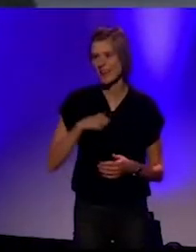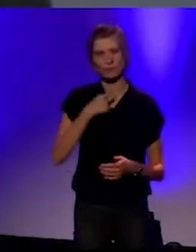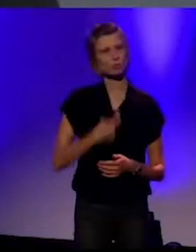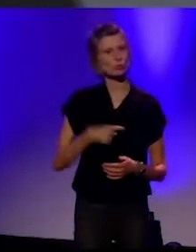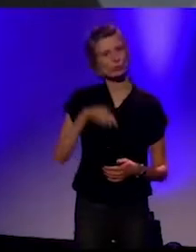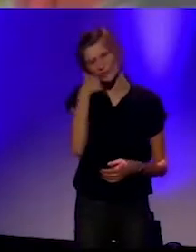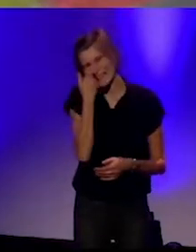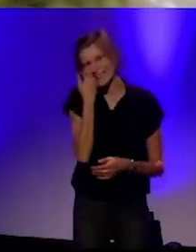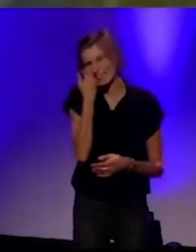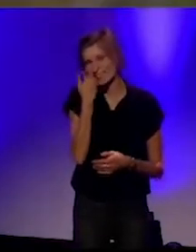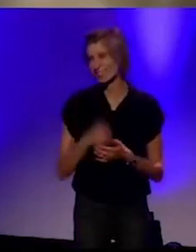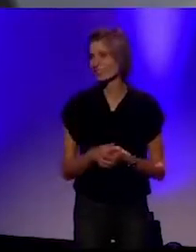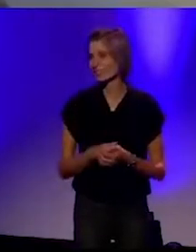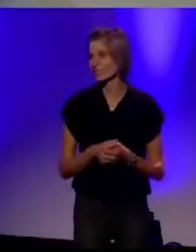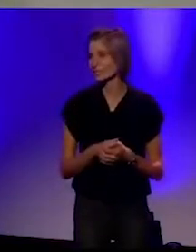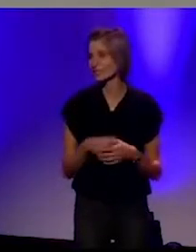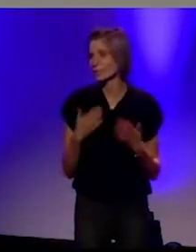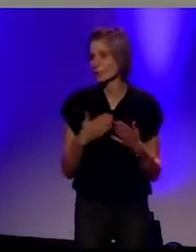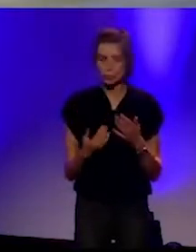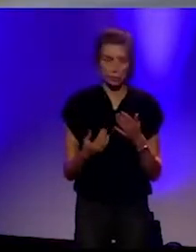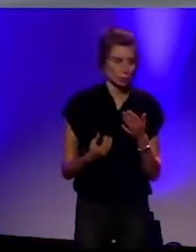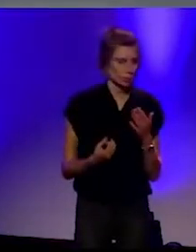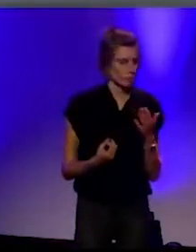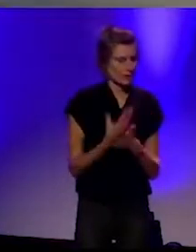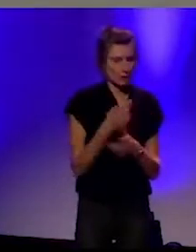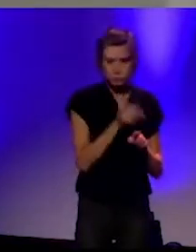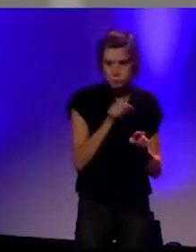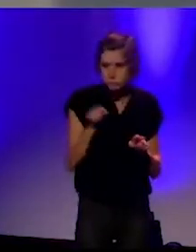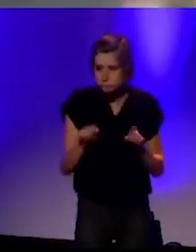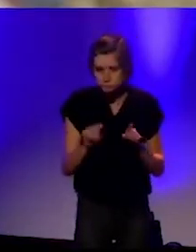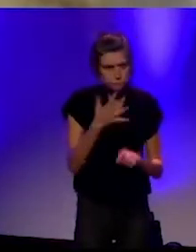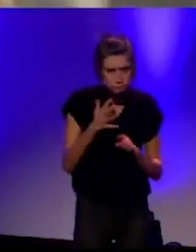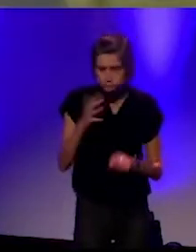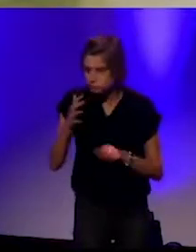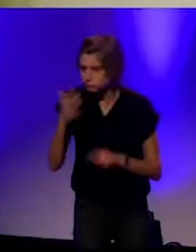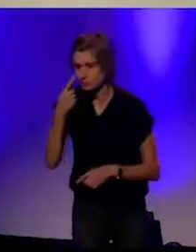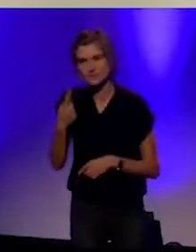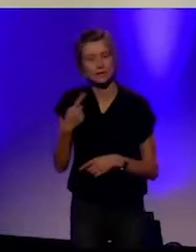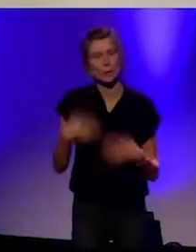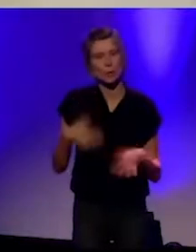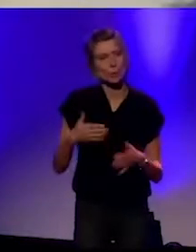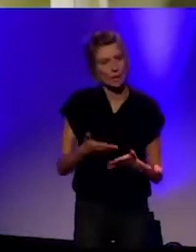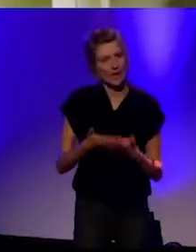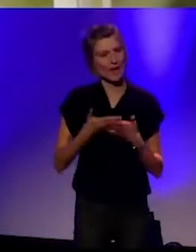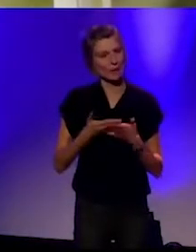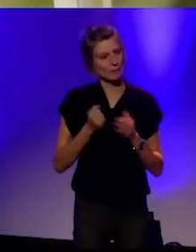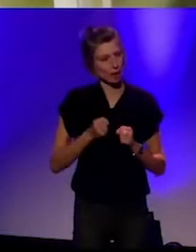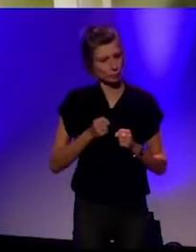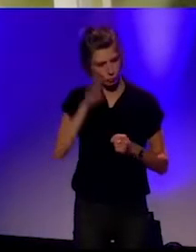persoon. Door nieuwe confrontaties telkens aan te gaan, helpt mij dat wel om sneller mezelf te zijn.